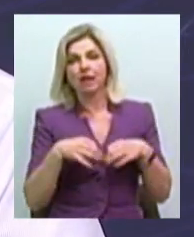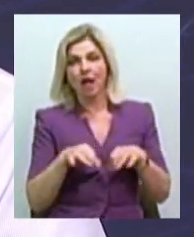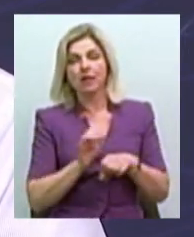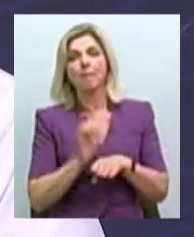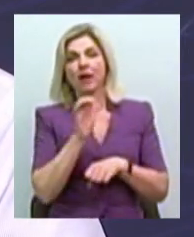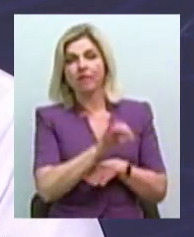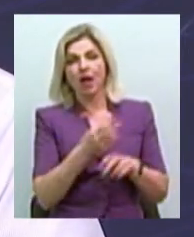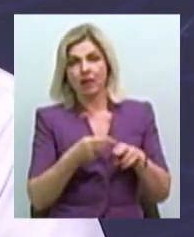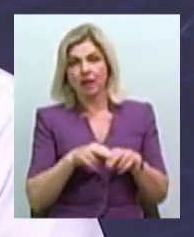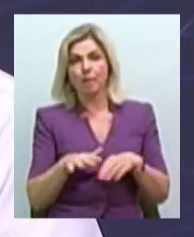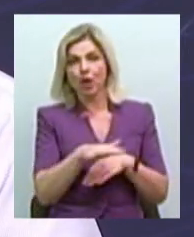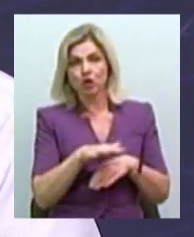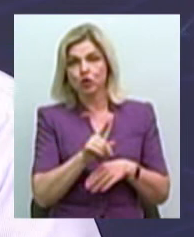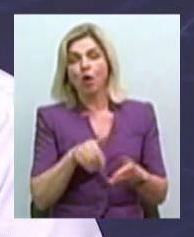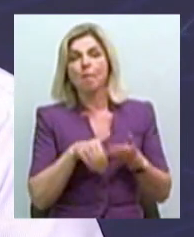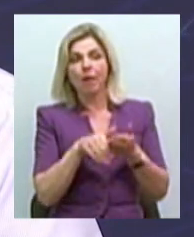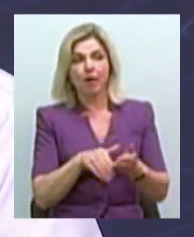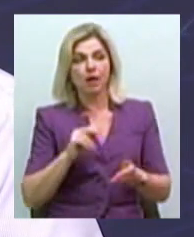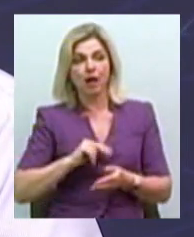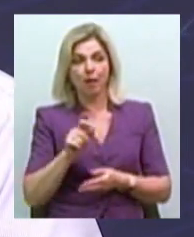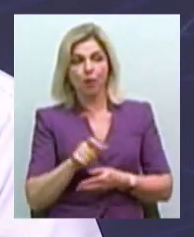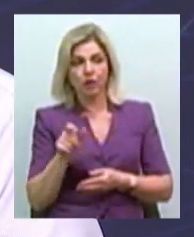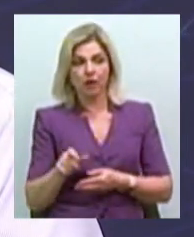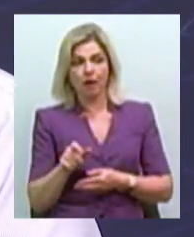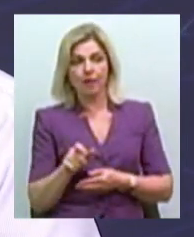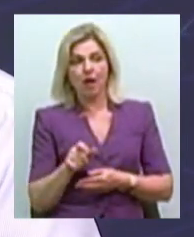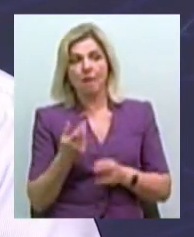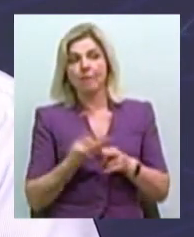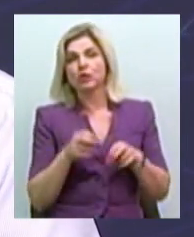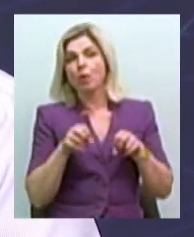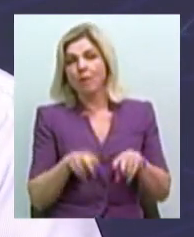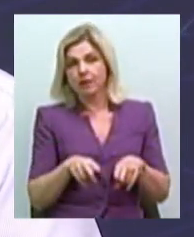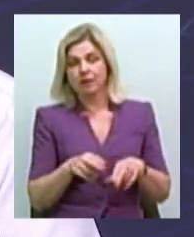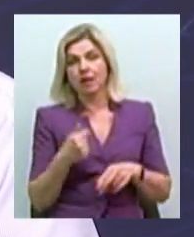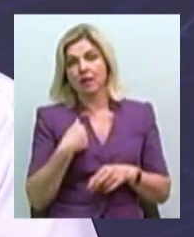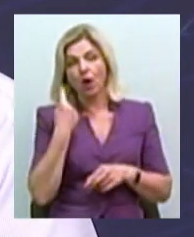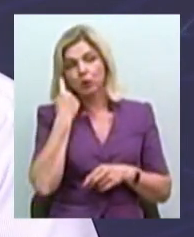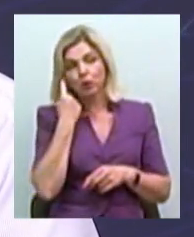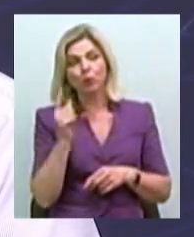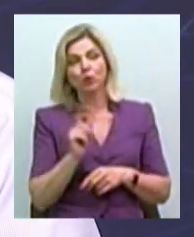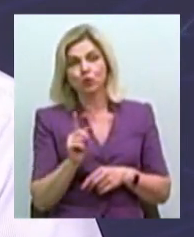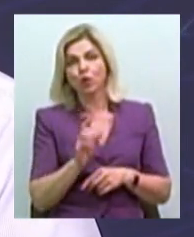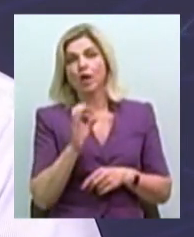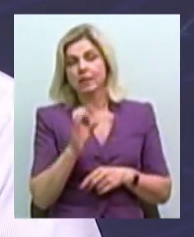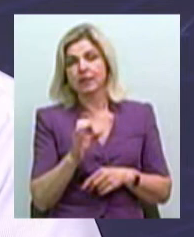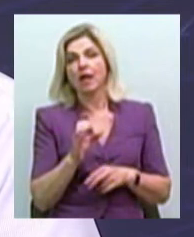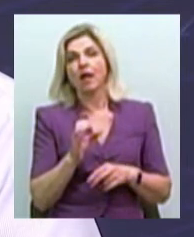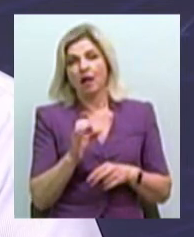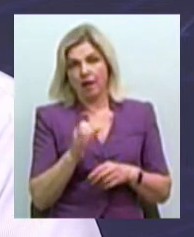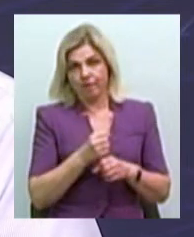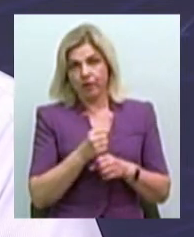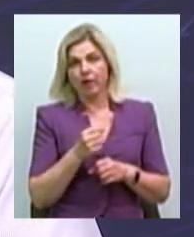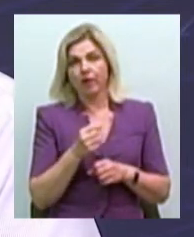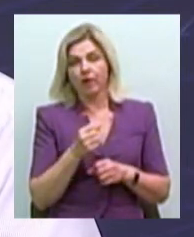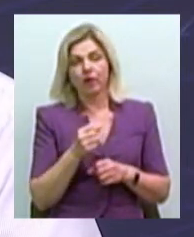они помогали работать работникам Укртрансбезопасности. Я думаю, с освещением мы тоже решим, потому что часто